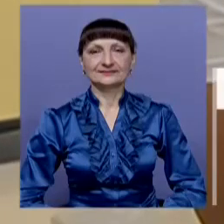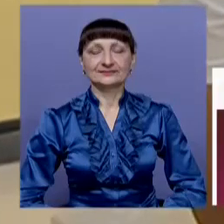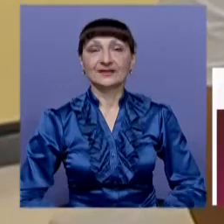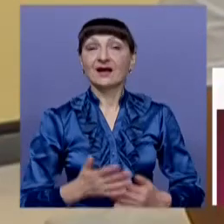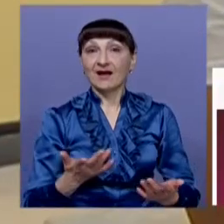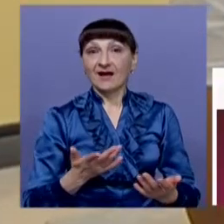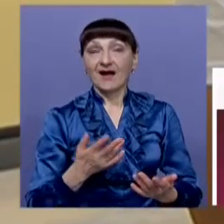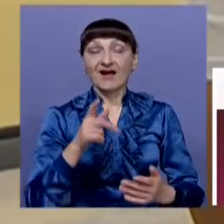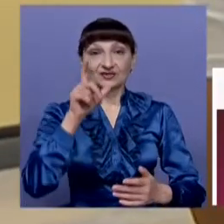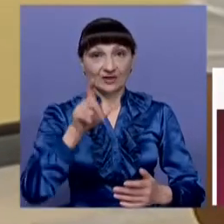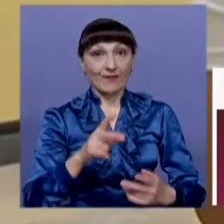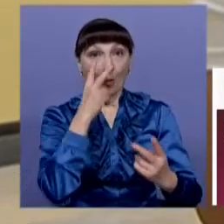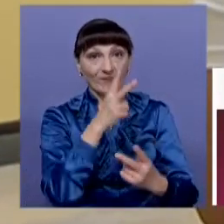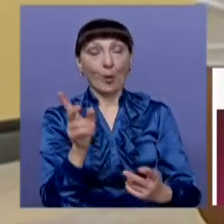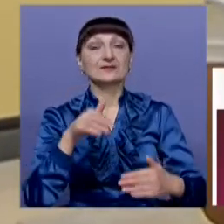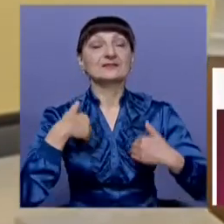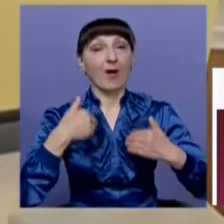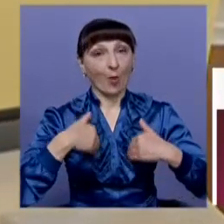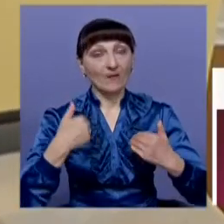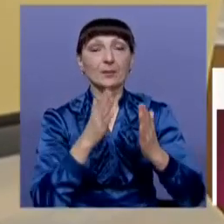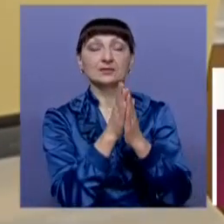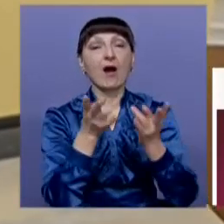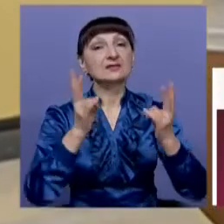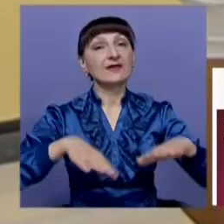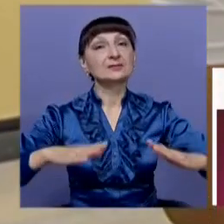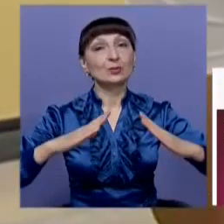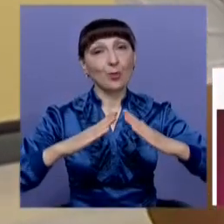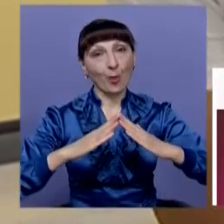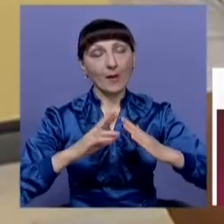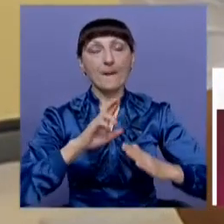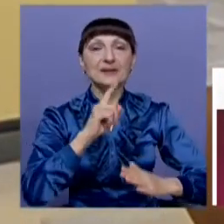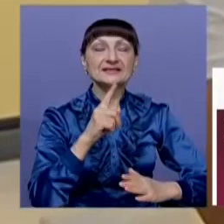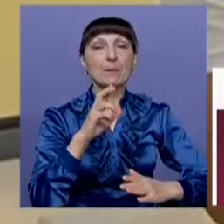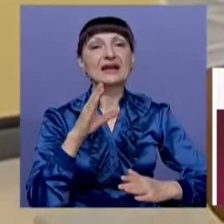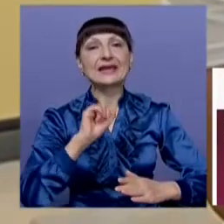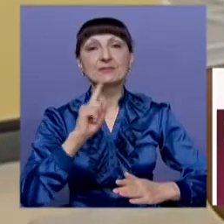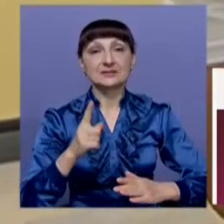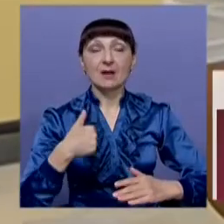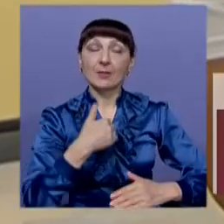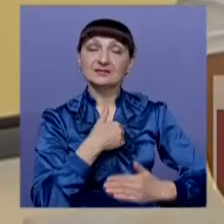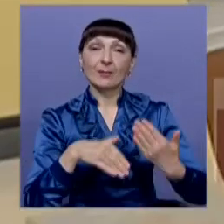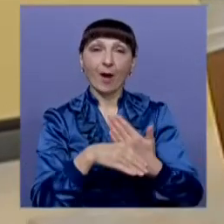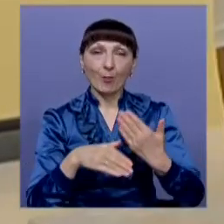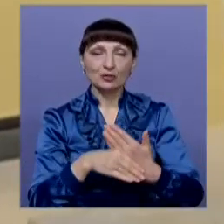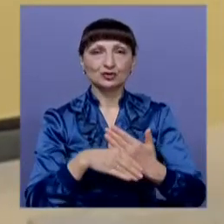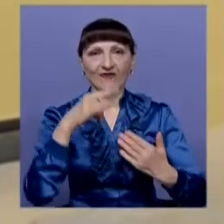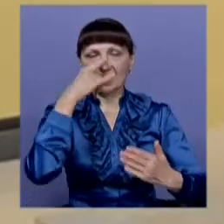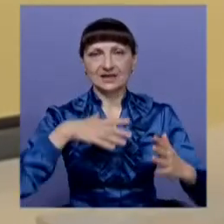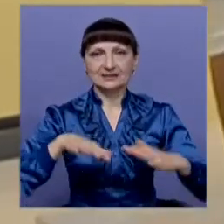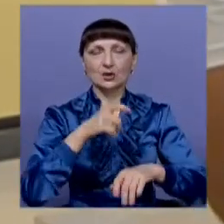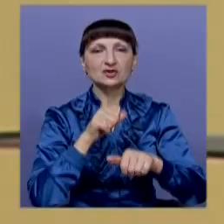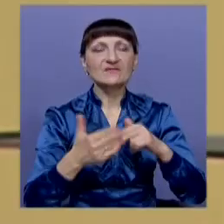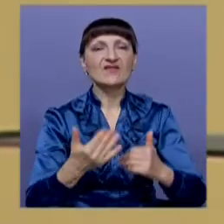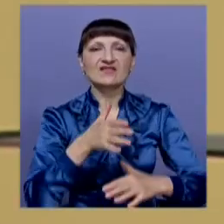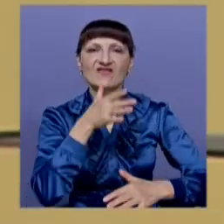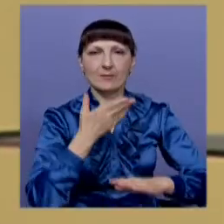При виде человека он здоровается и говорит: «Оставайтесь дома». Безбергемес. Нам хотелось помочь и быть полезными стране, особенно в этот